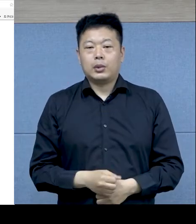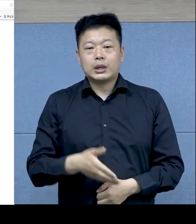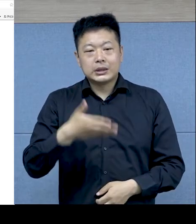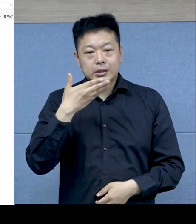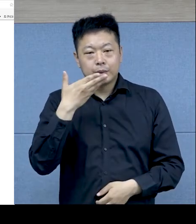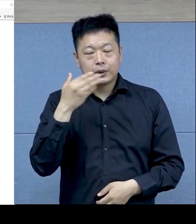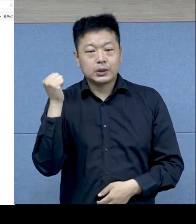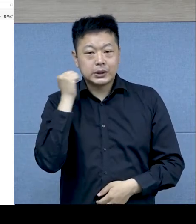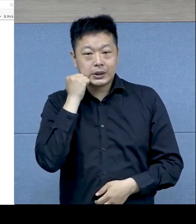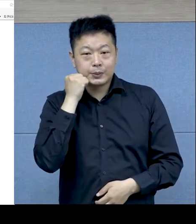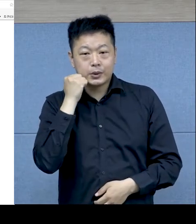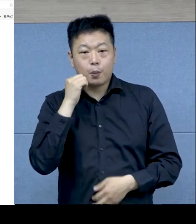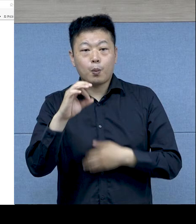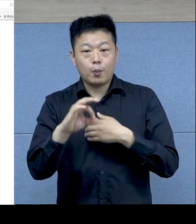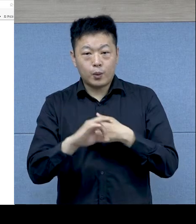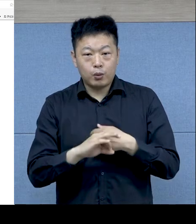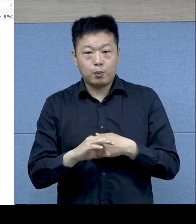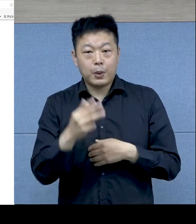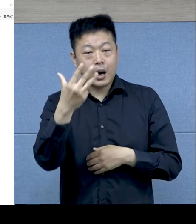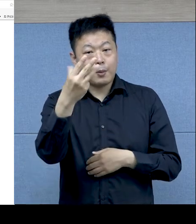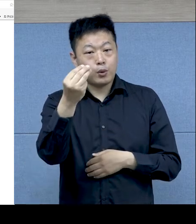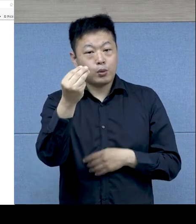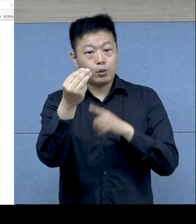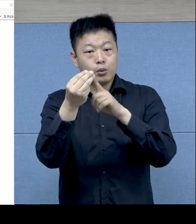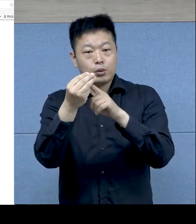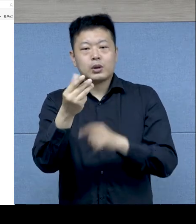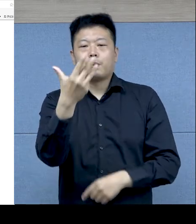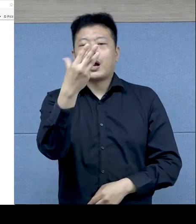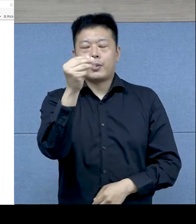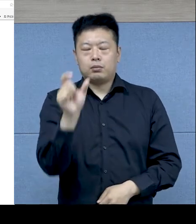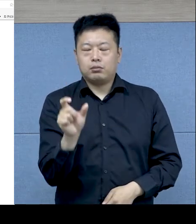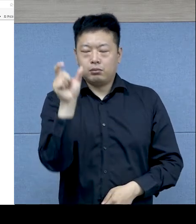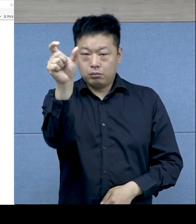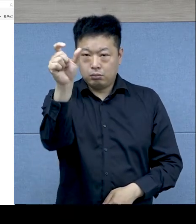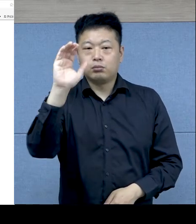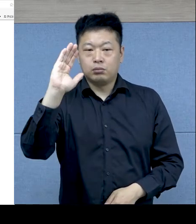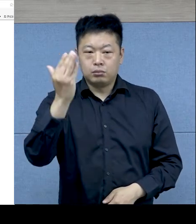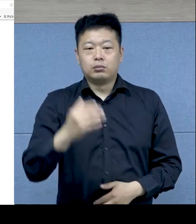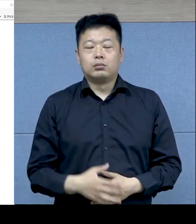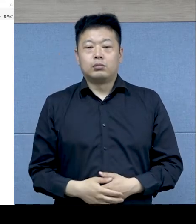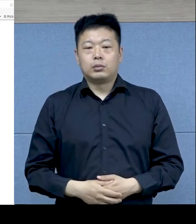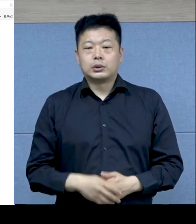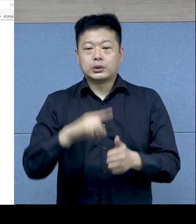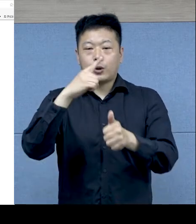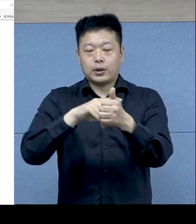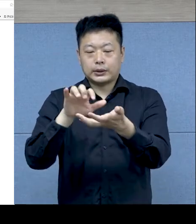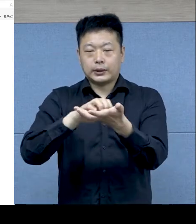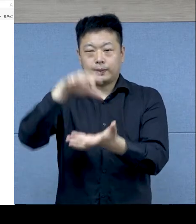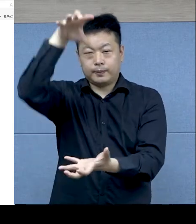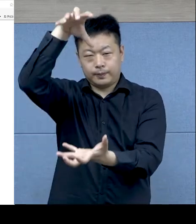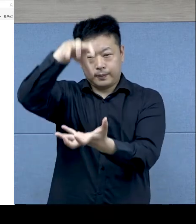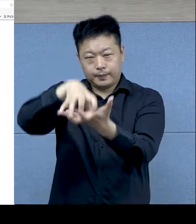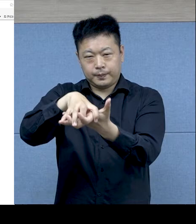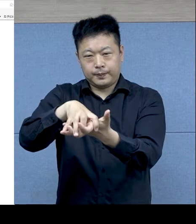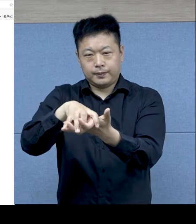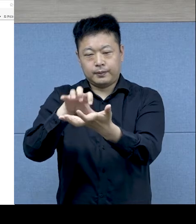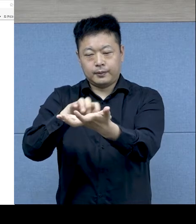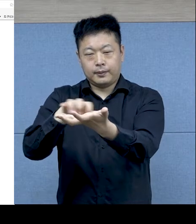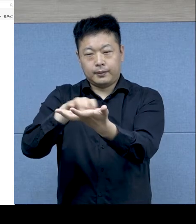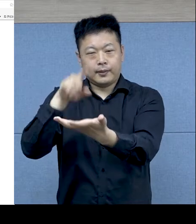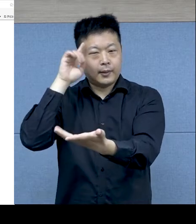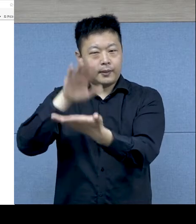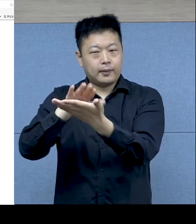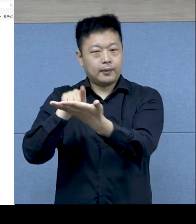다가비에 일단 8만 원이면 8만 원을 이렇게 기입해 주시면 됩니다. 그럼 자동적으로 소개가 이렇게